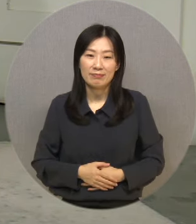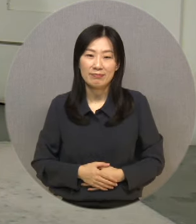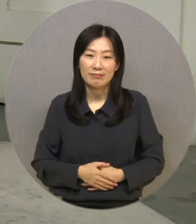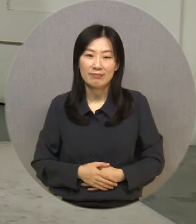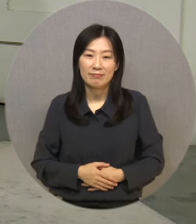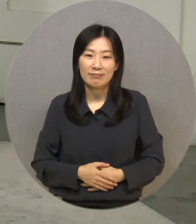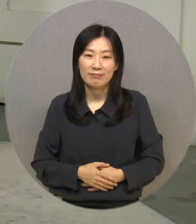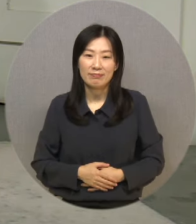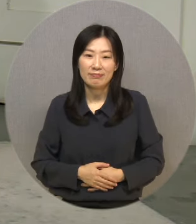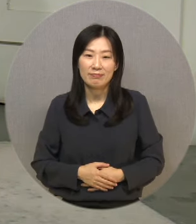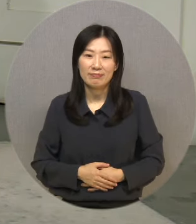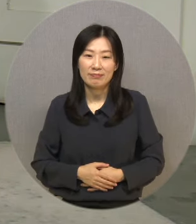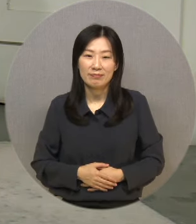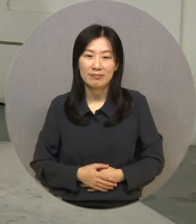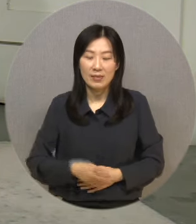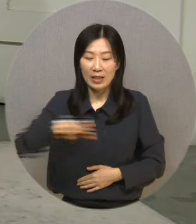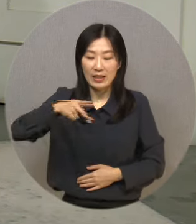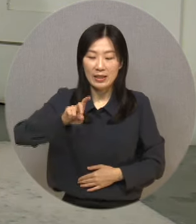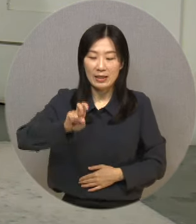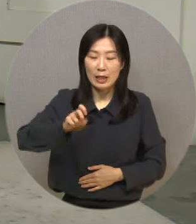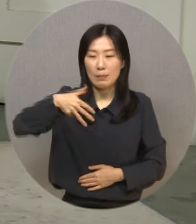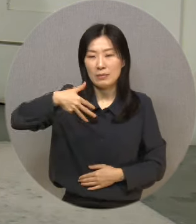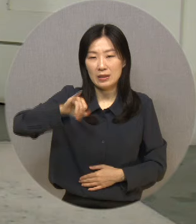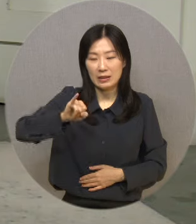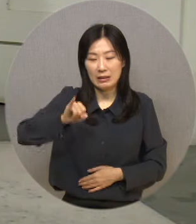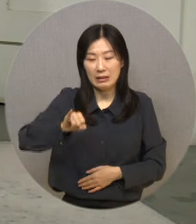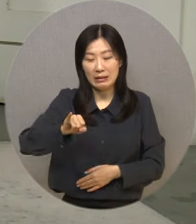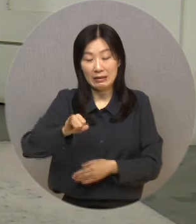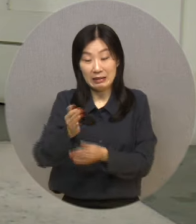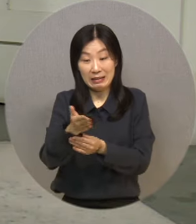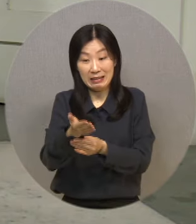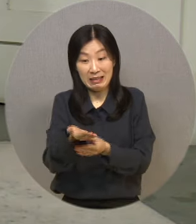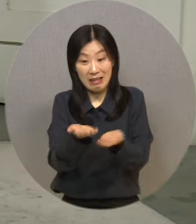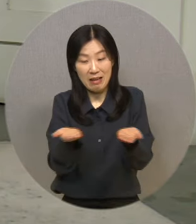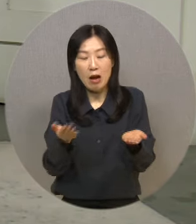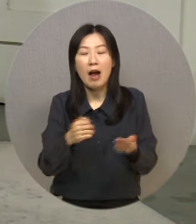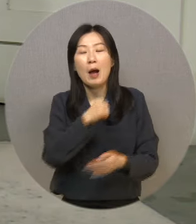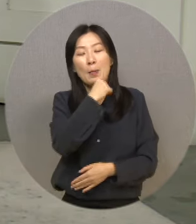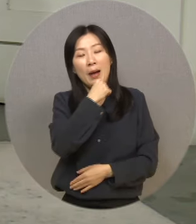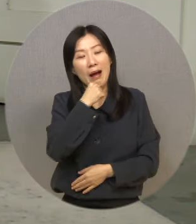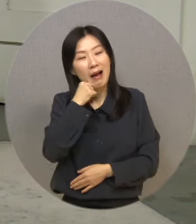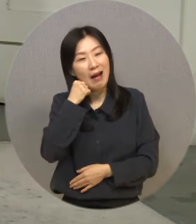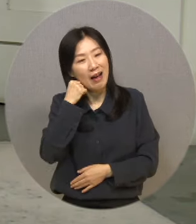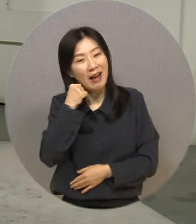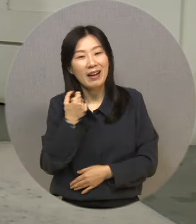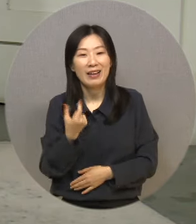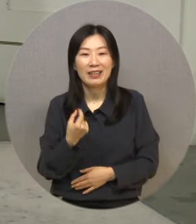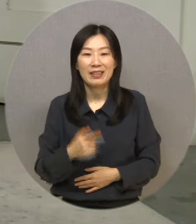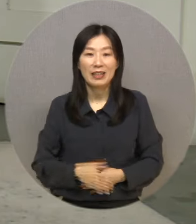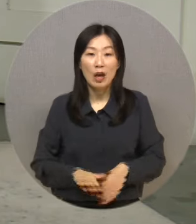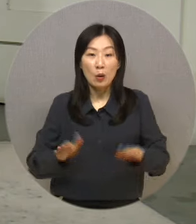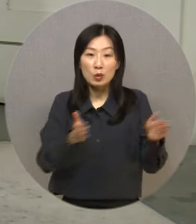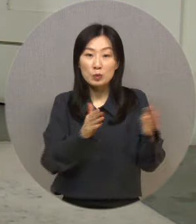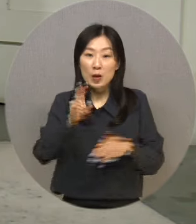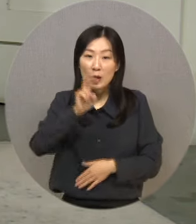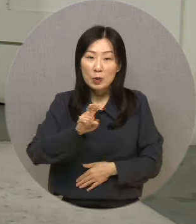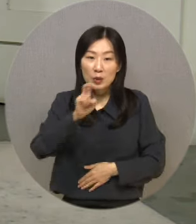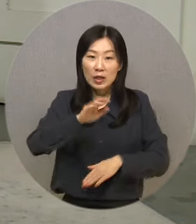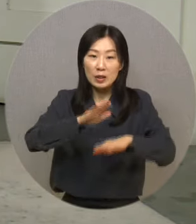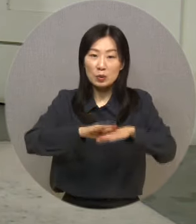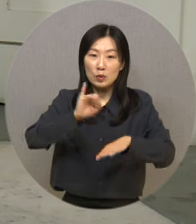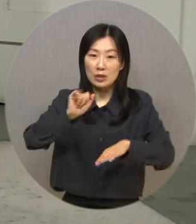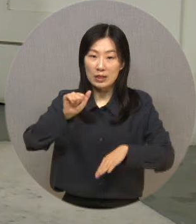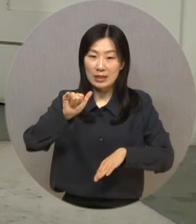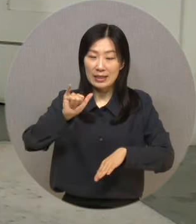네. 삼치. 맛있겠습니다. 자, 오늘 준비한 노래 손인호의 하룻밤